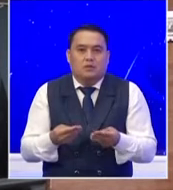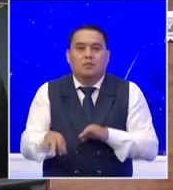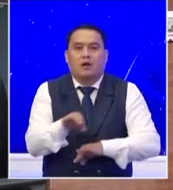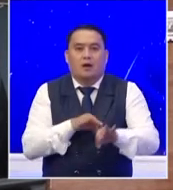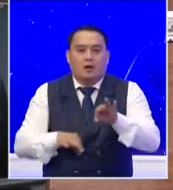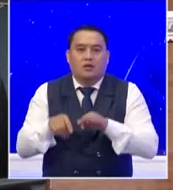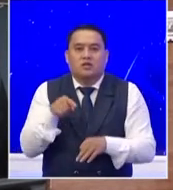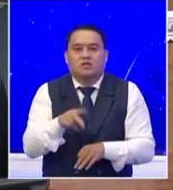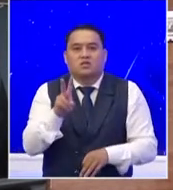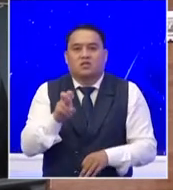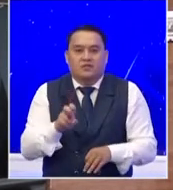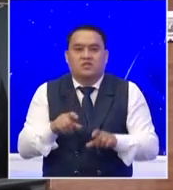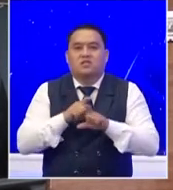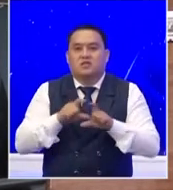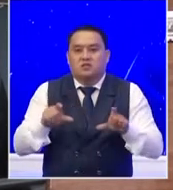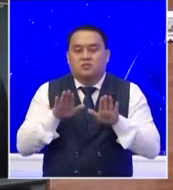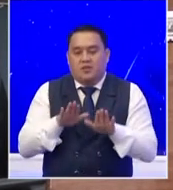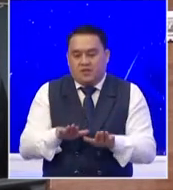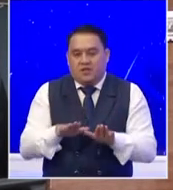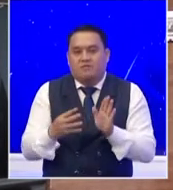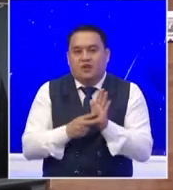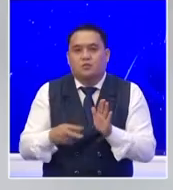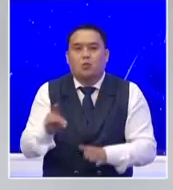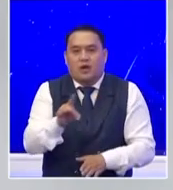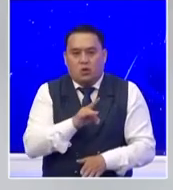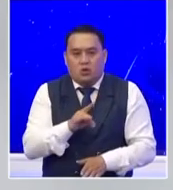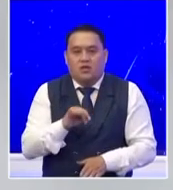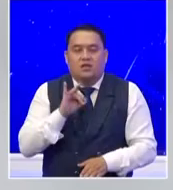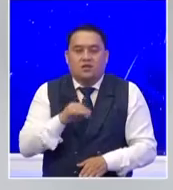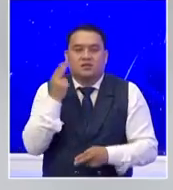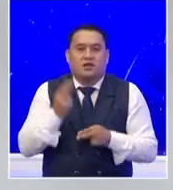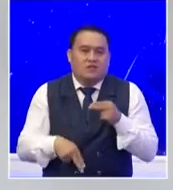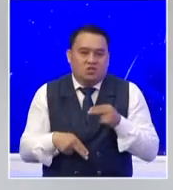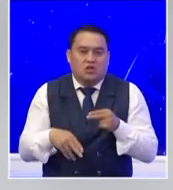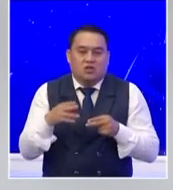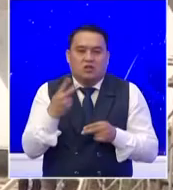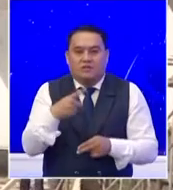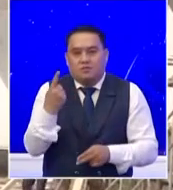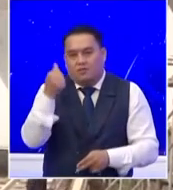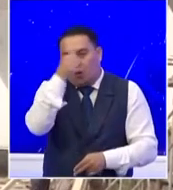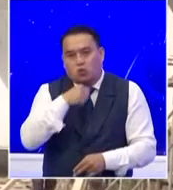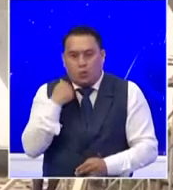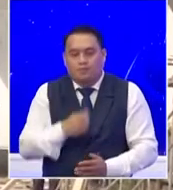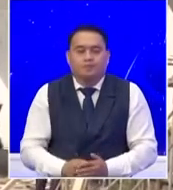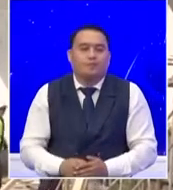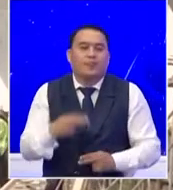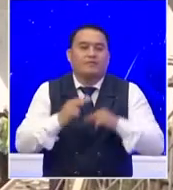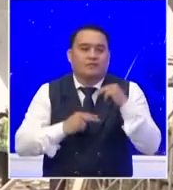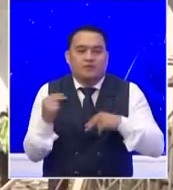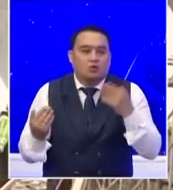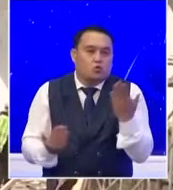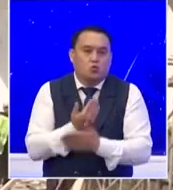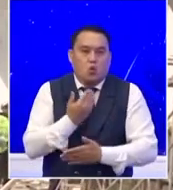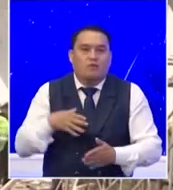проекта на 1200 мест школы. Это 8-й микрорайон города с завершением также в 2021 году. Помимо возведения новых объектов,